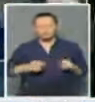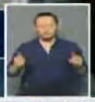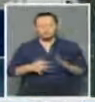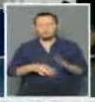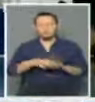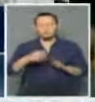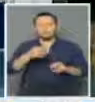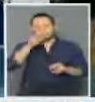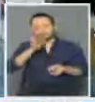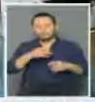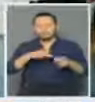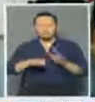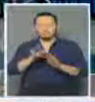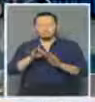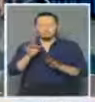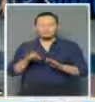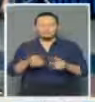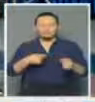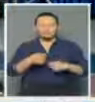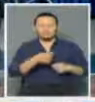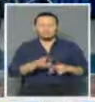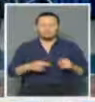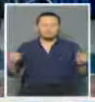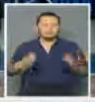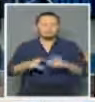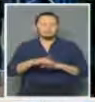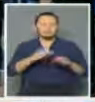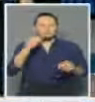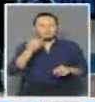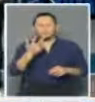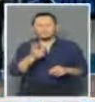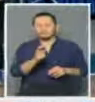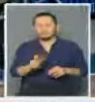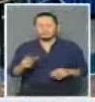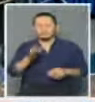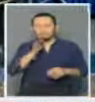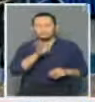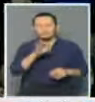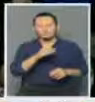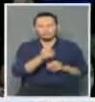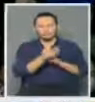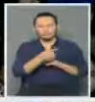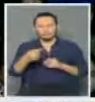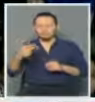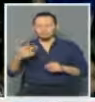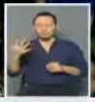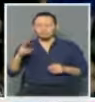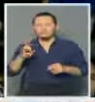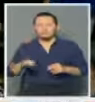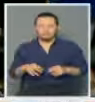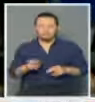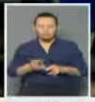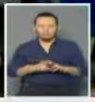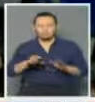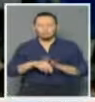и обмен творческим опытом. Всего в фестивале приняли участие почти 300 человек в возрасте от 14 до 35 лет.